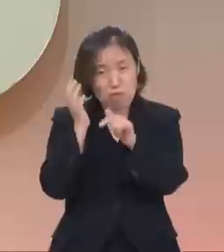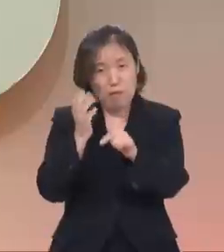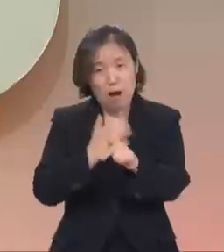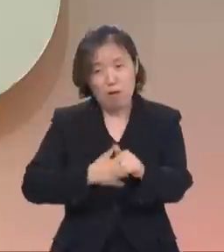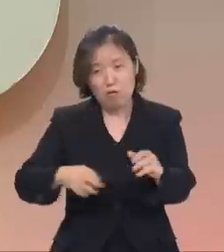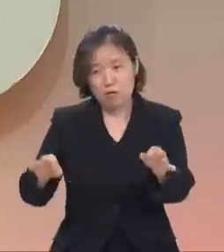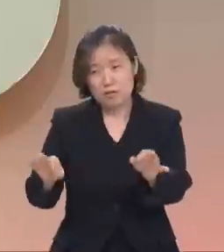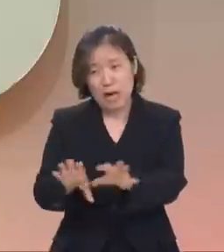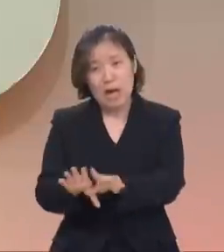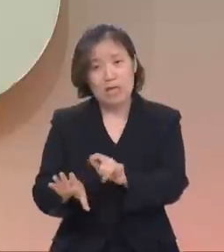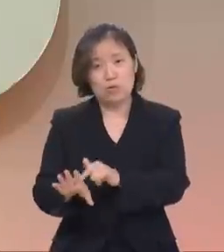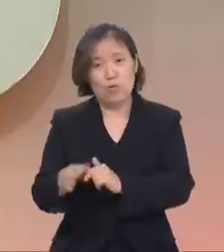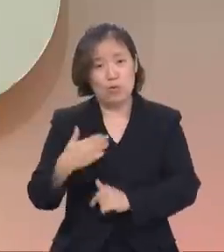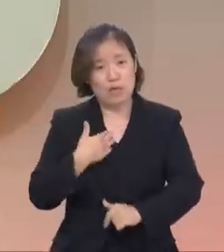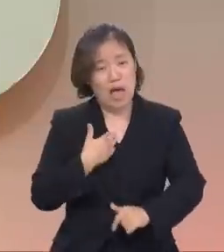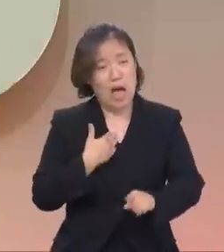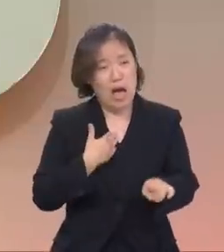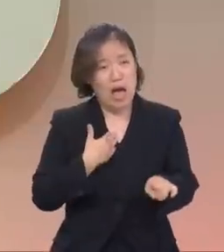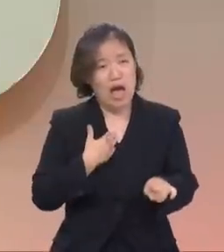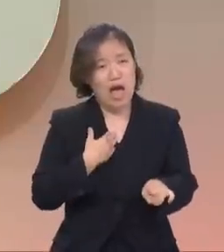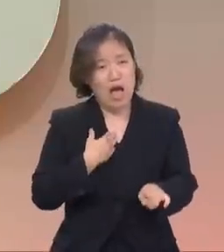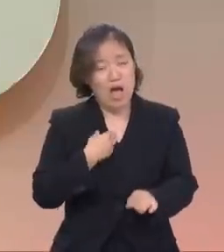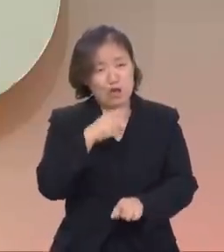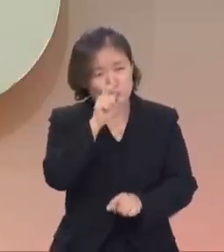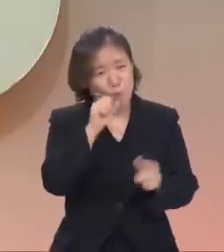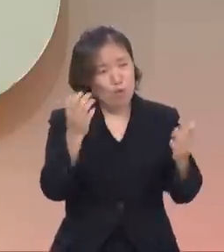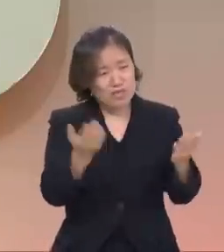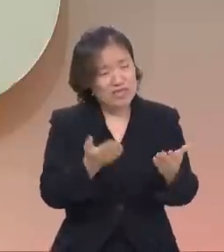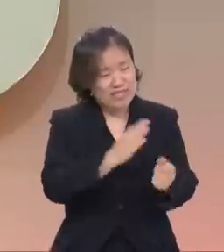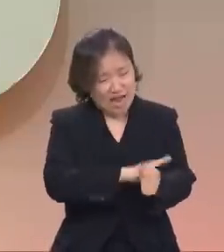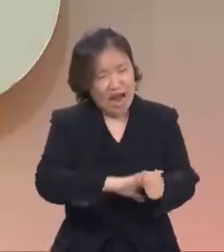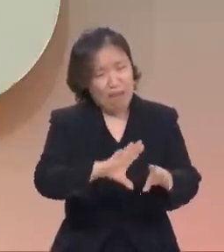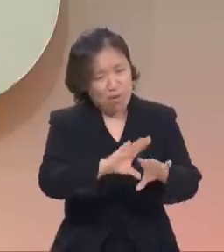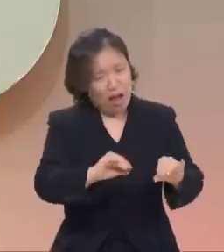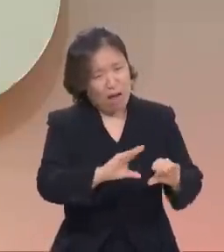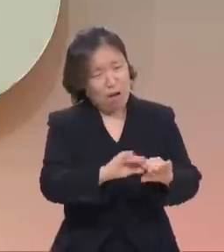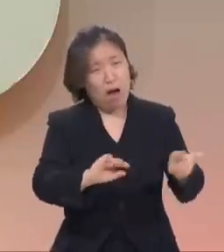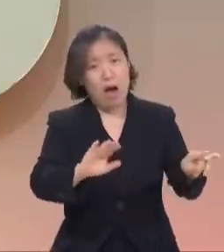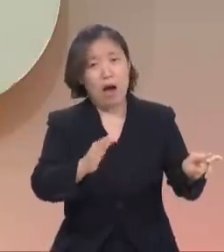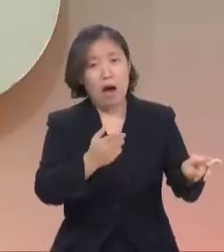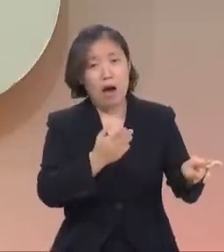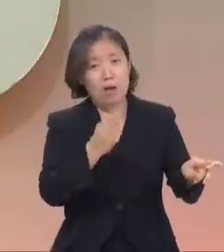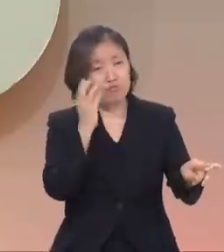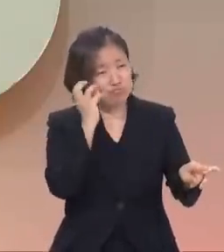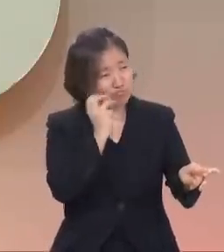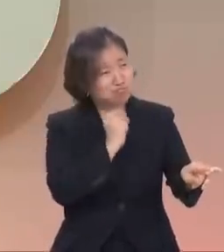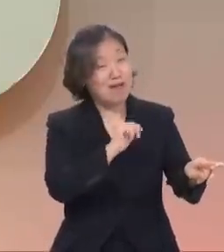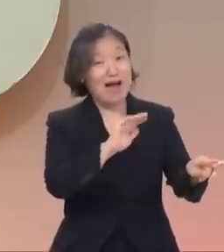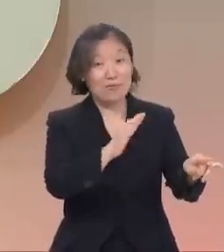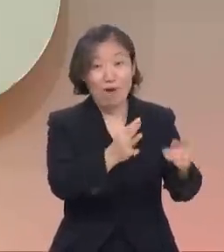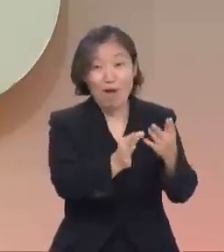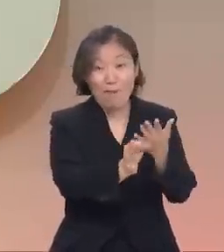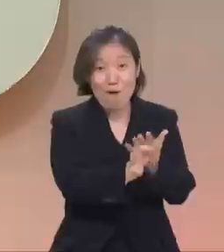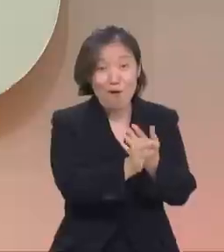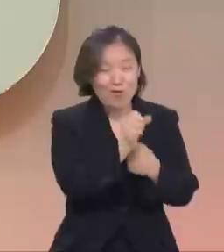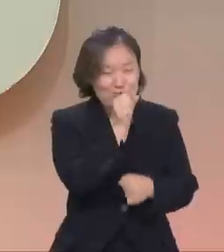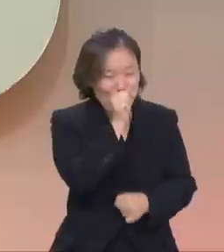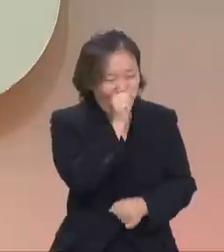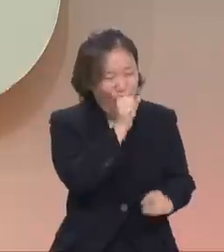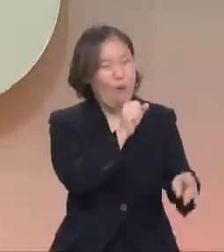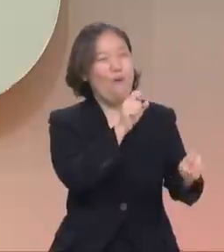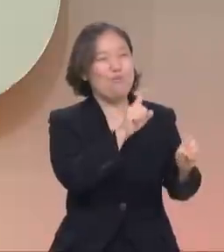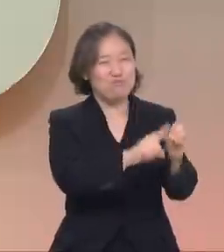바라는 바 소원성취가 술술 되면 그 사람은 정말 평생 불자가 되는 거예요 아 내가 부처님께